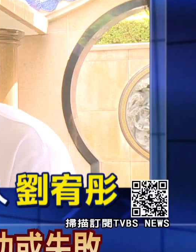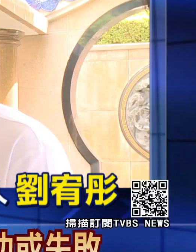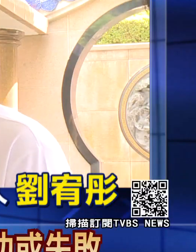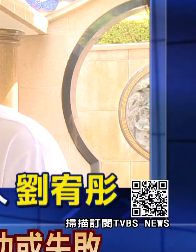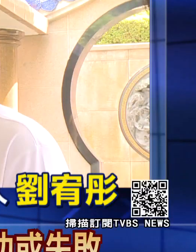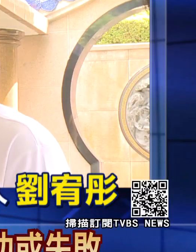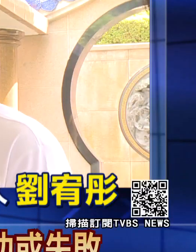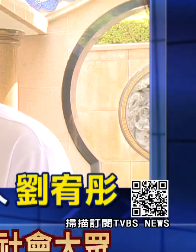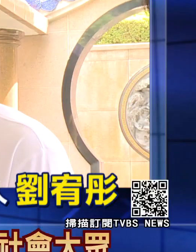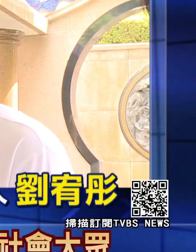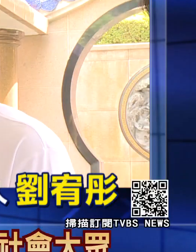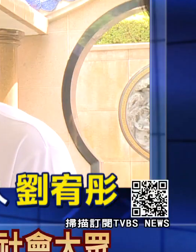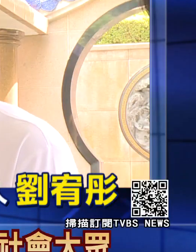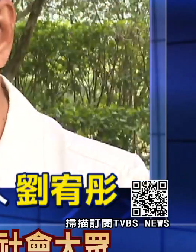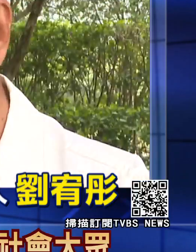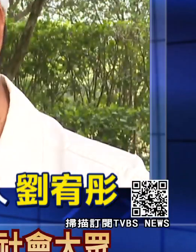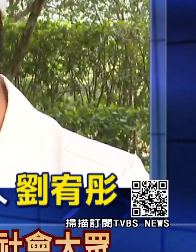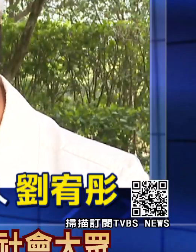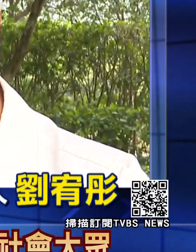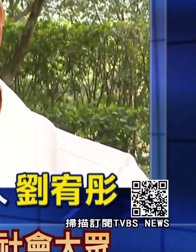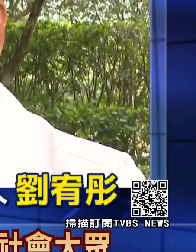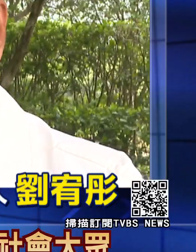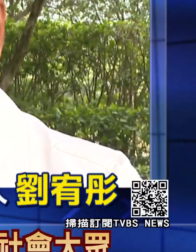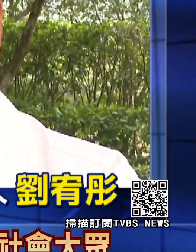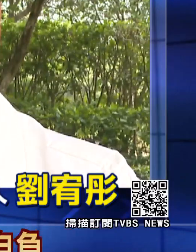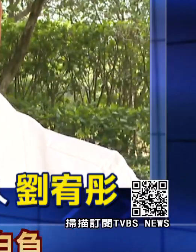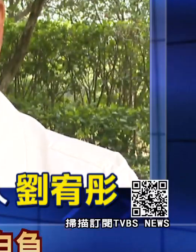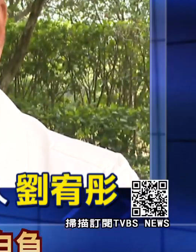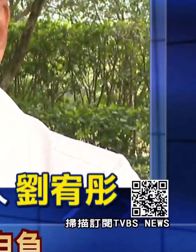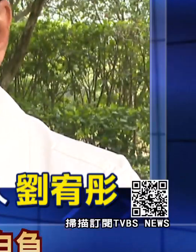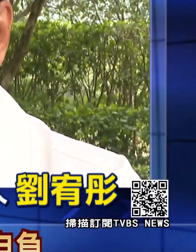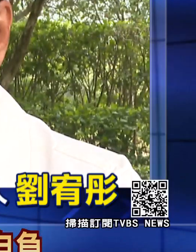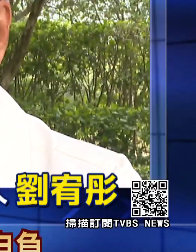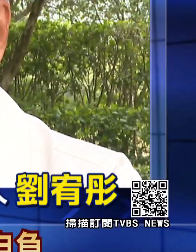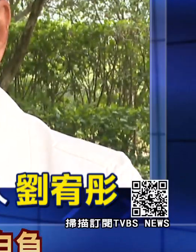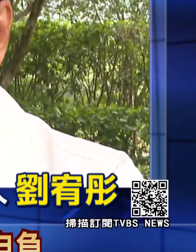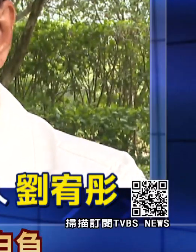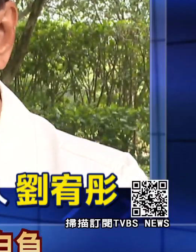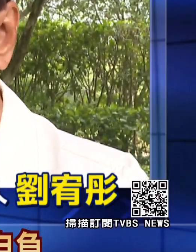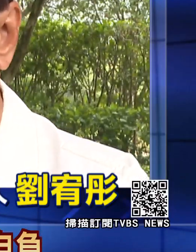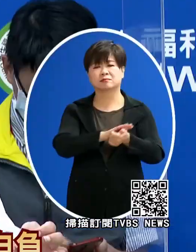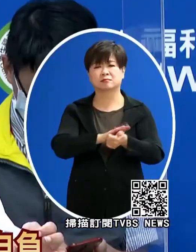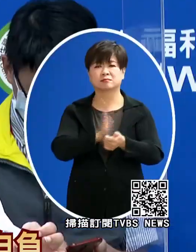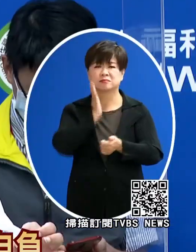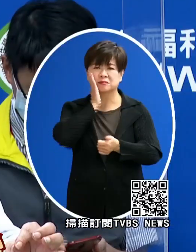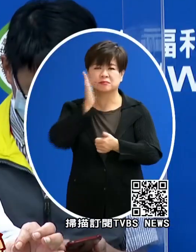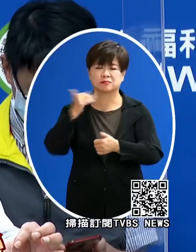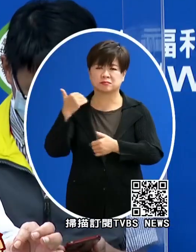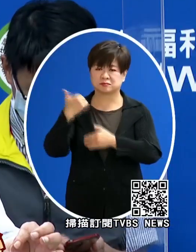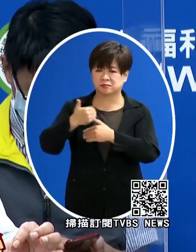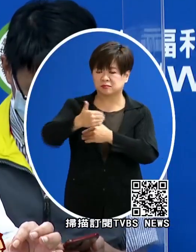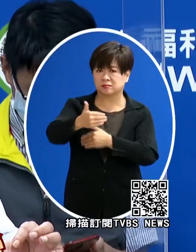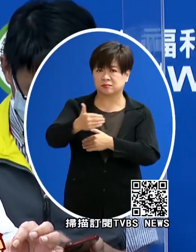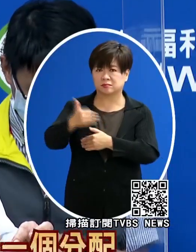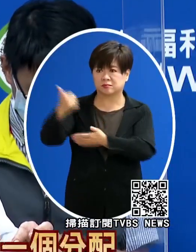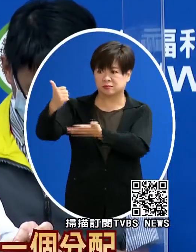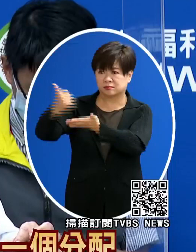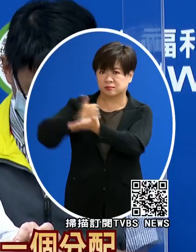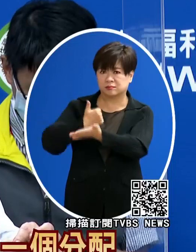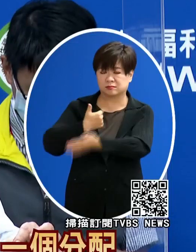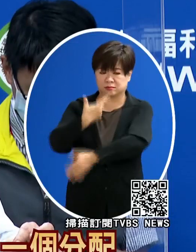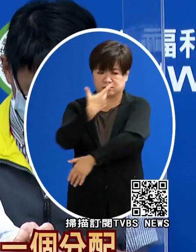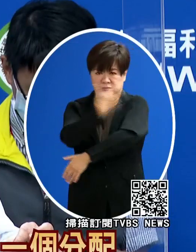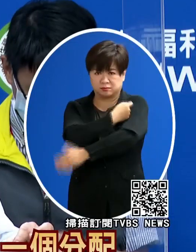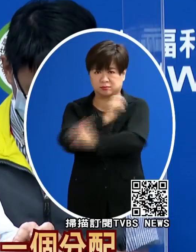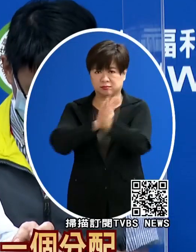果成功或失败，郭先生说他一定会向社会大众说明原委，荣辱自负。 可至于进来之后要施